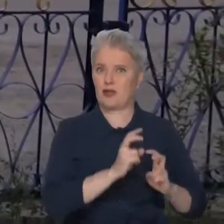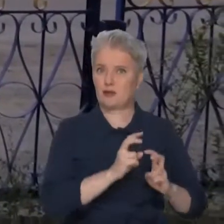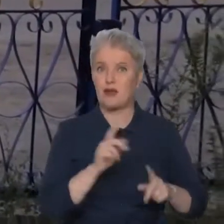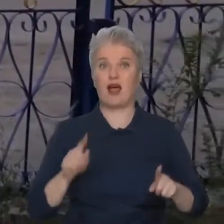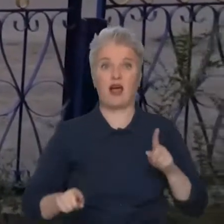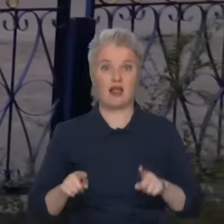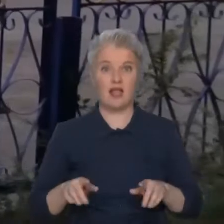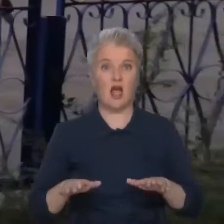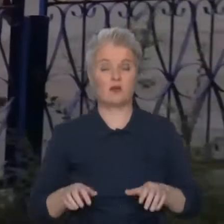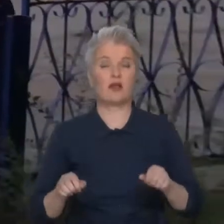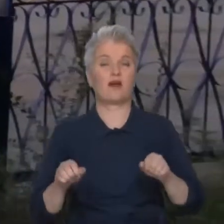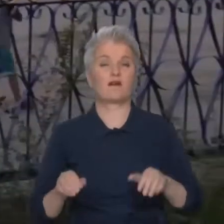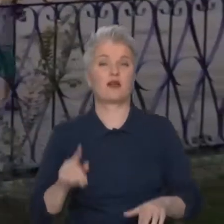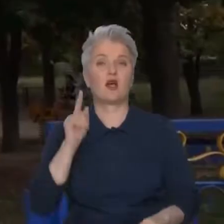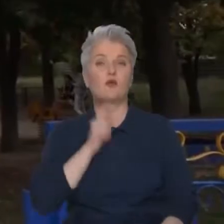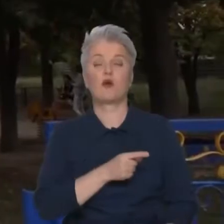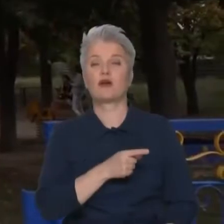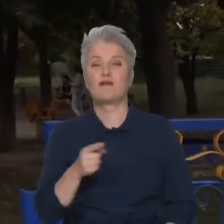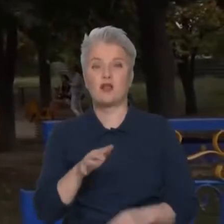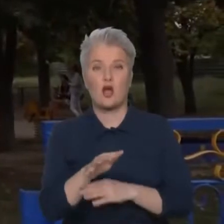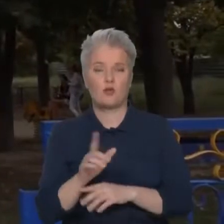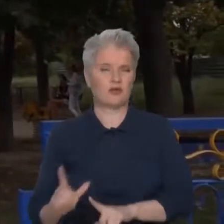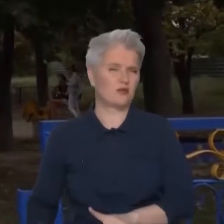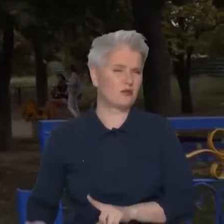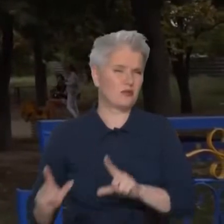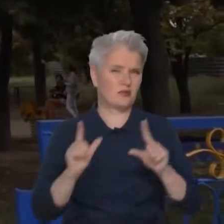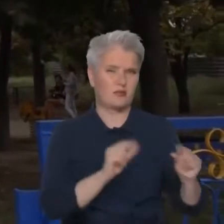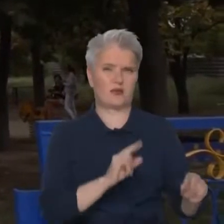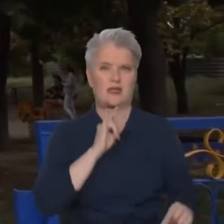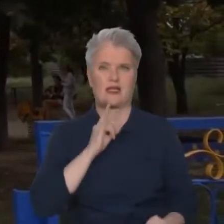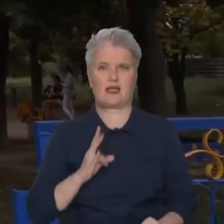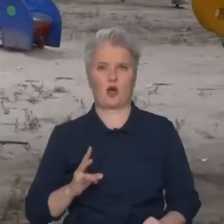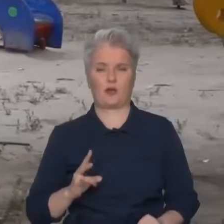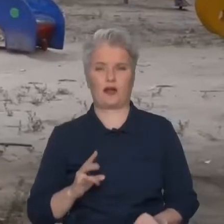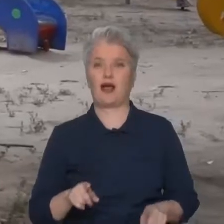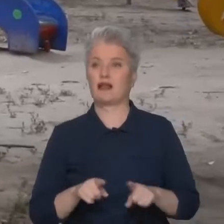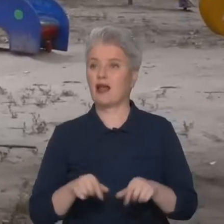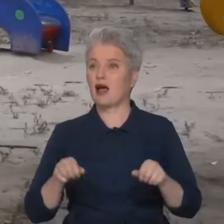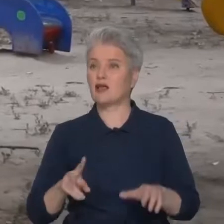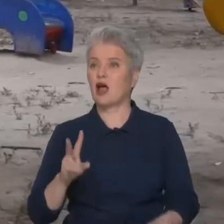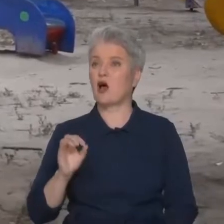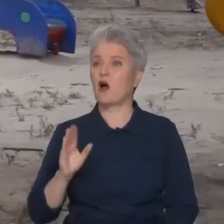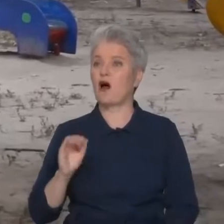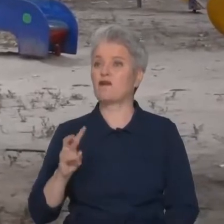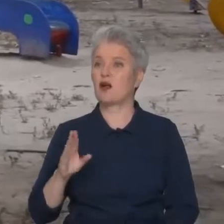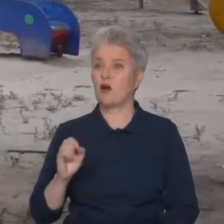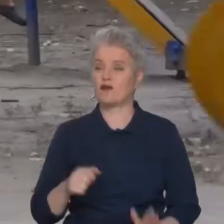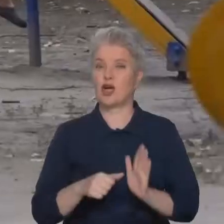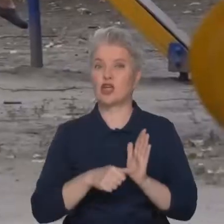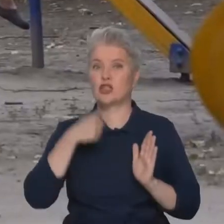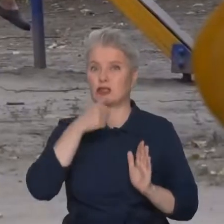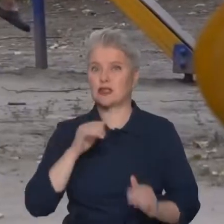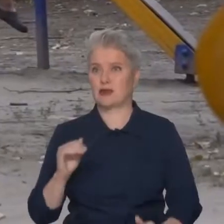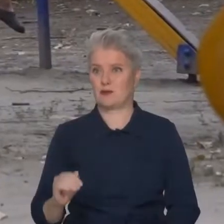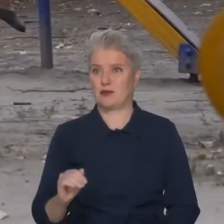з містян вирішив, поки тривають обстріли, взагалі покинути Нікополь. До такого вдалася Олена Ковальова із 6-річним сином. Каже, не